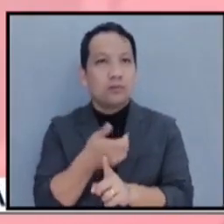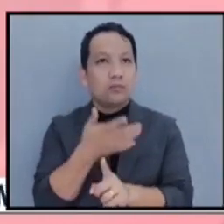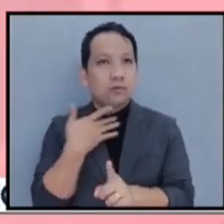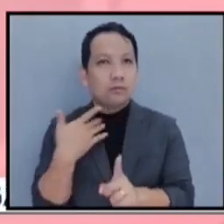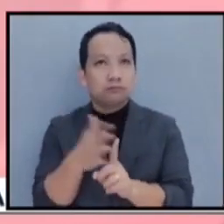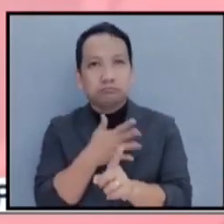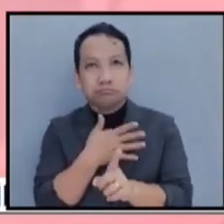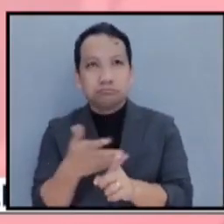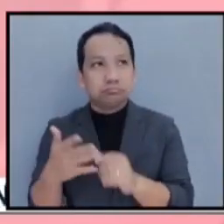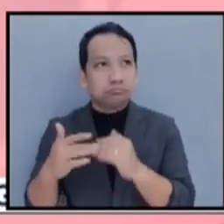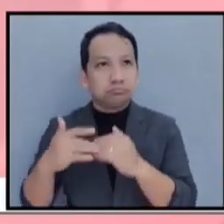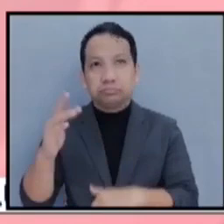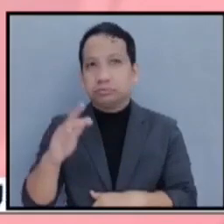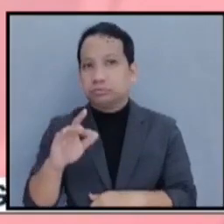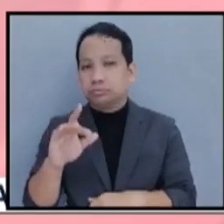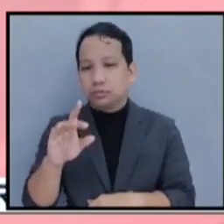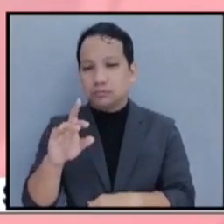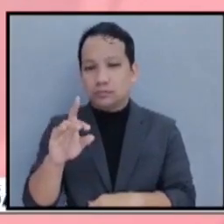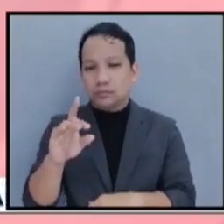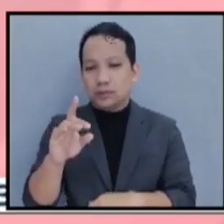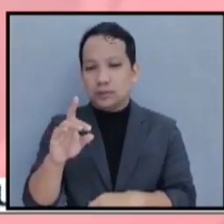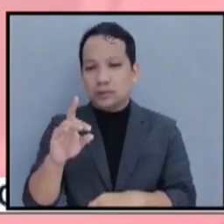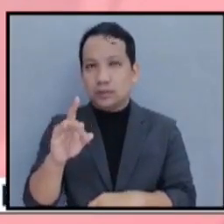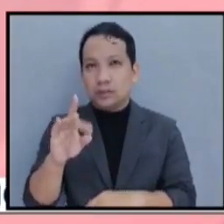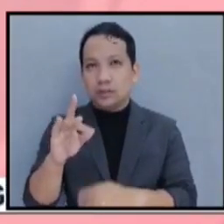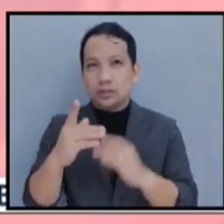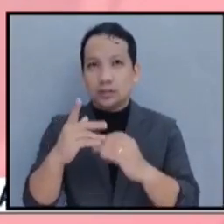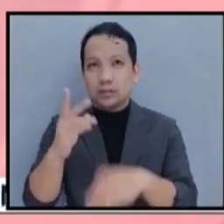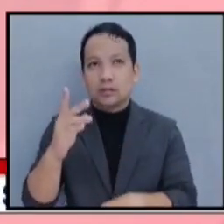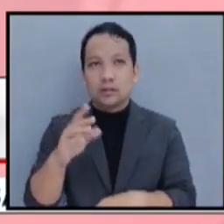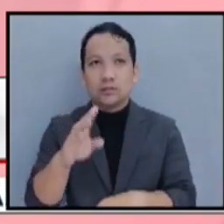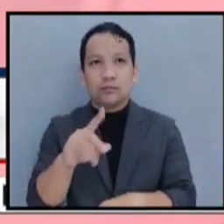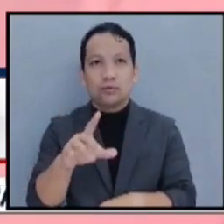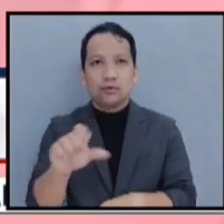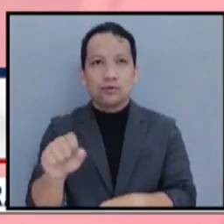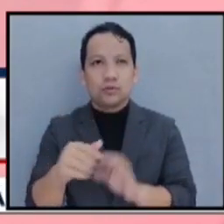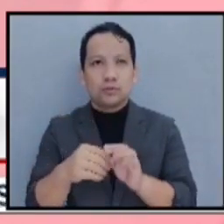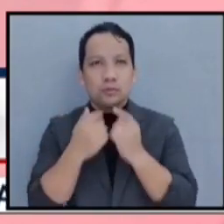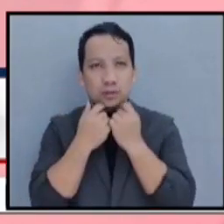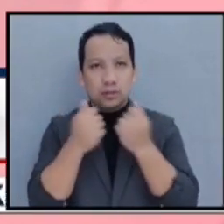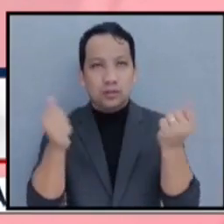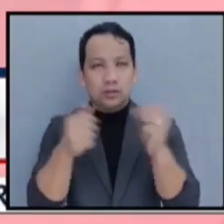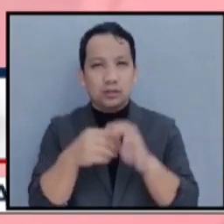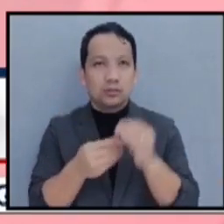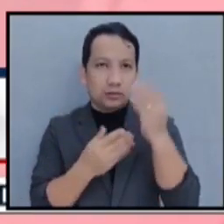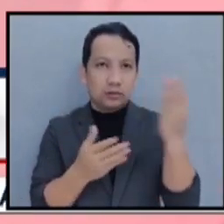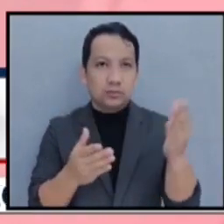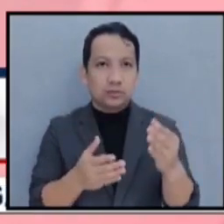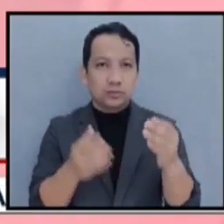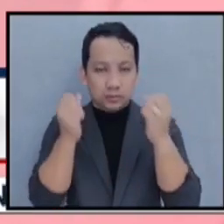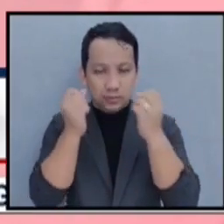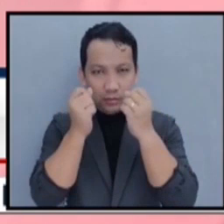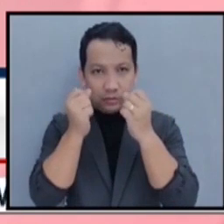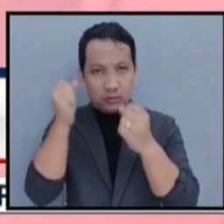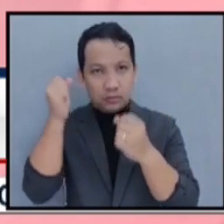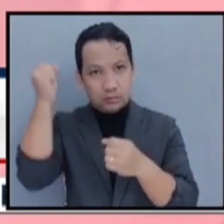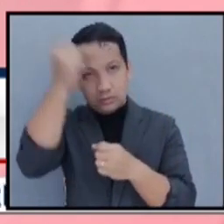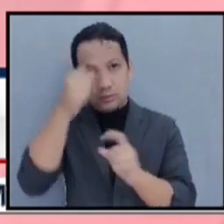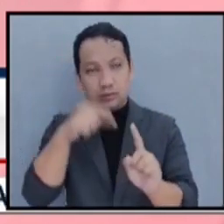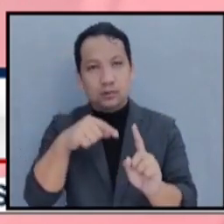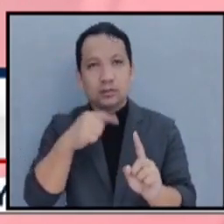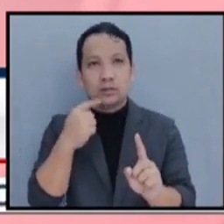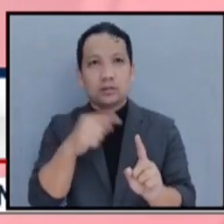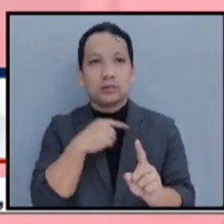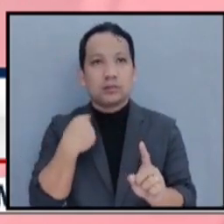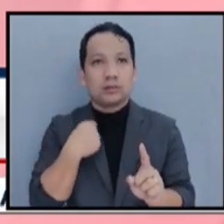de edad. Ang Diocese of Borongan ang nag-anunsyo sa kautusan ng Santo Papa. Kinilala ang pare na si